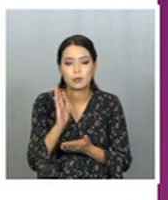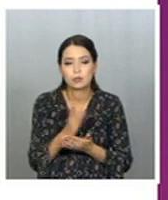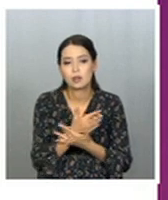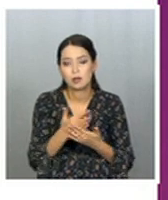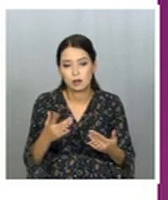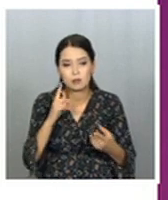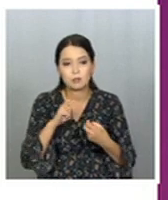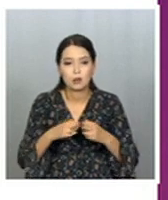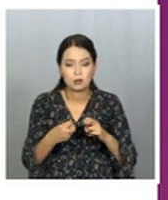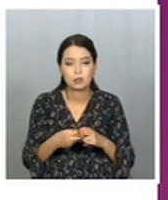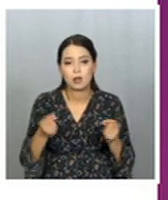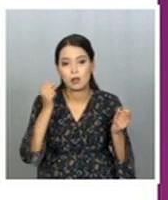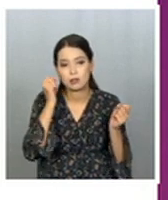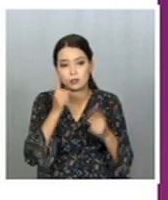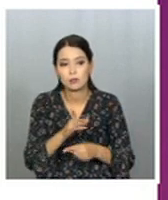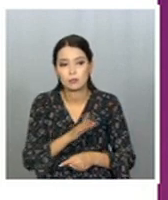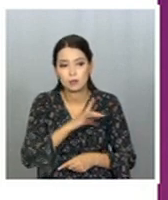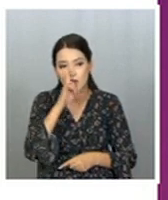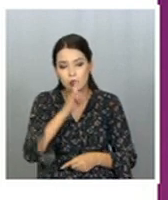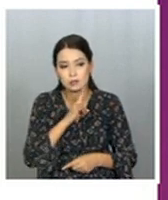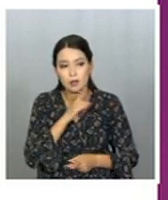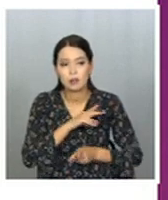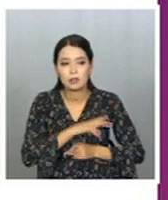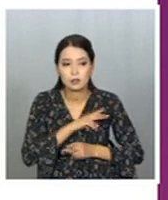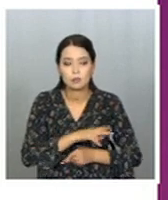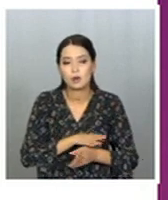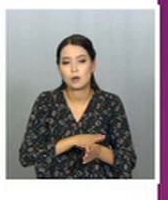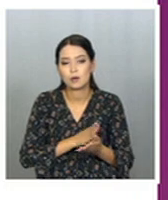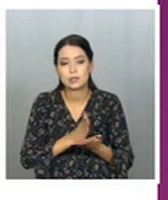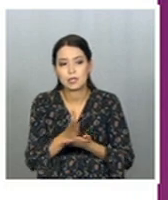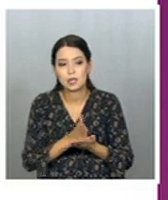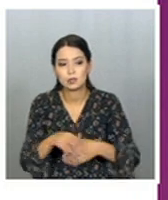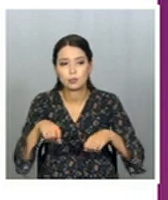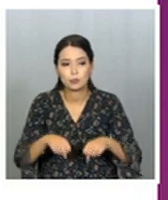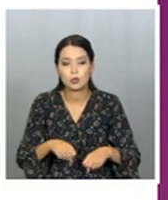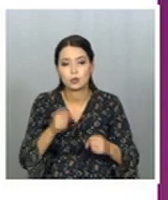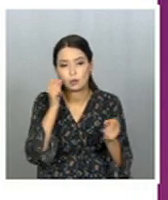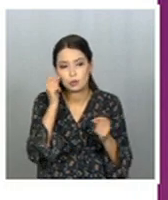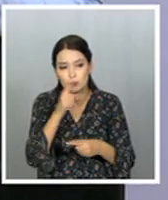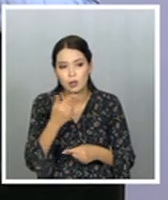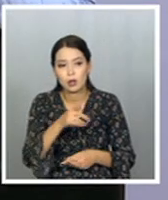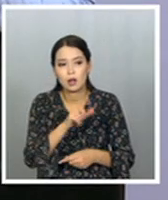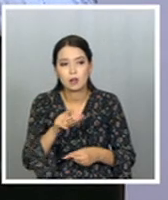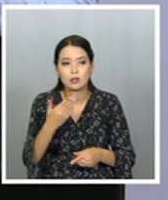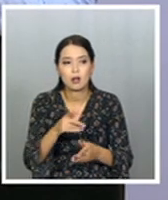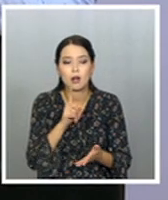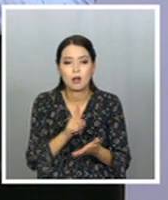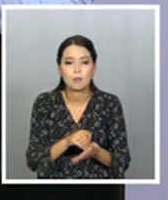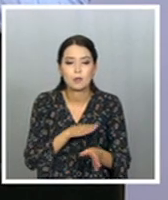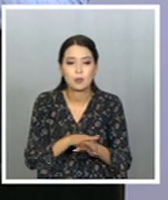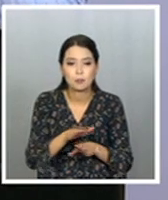шаралар анықталды. Қазақстан еңбекшілерінің саяси құқықтарын бекітіп, азаматтарының міндеттерін